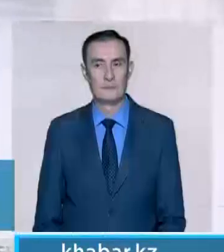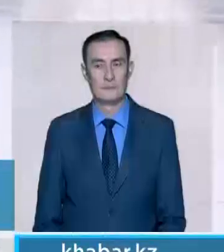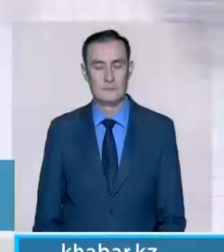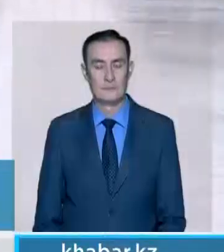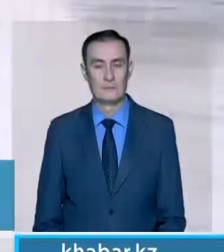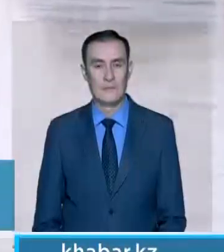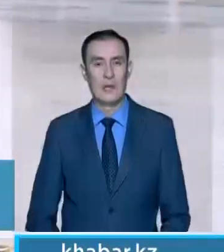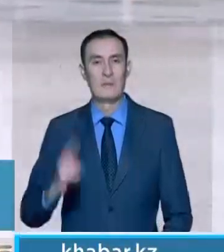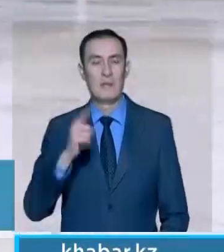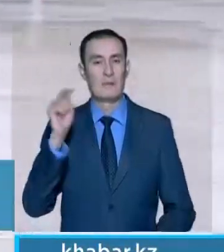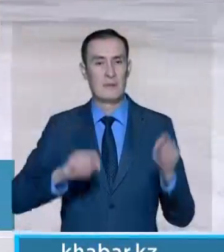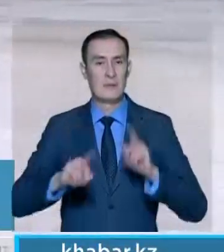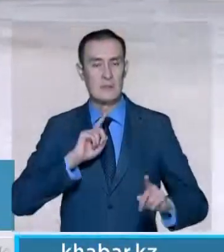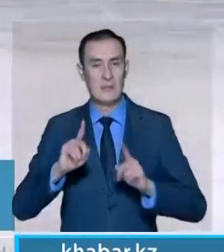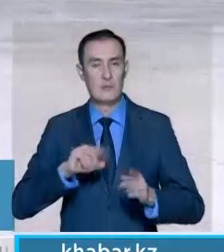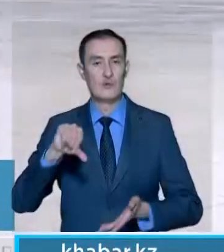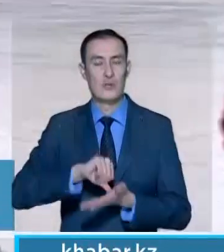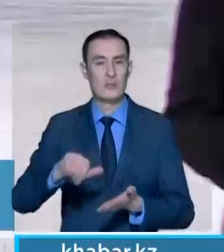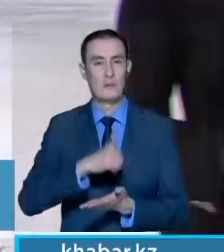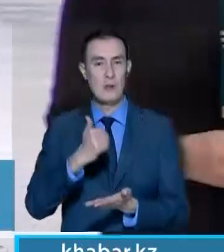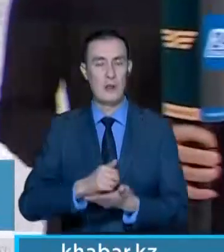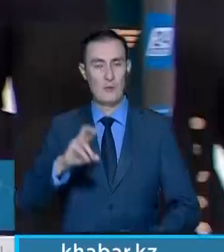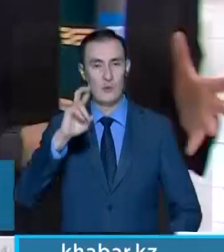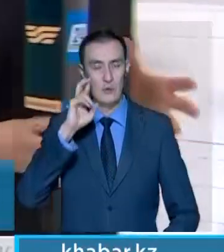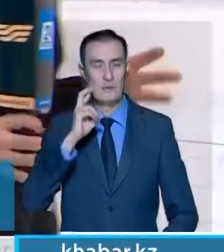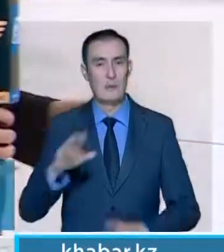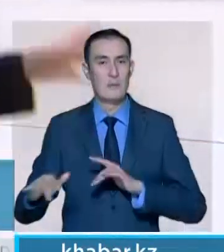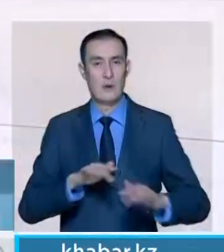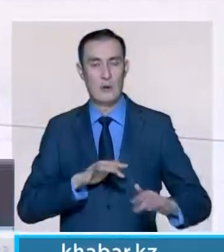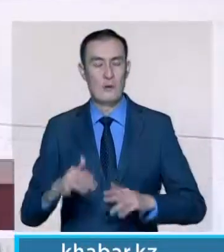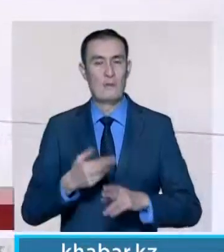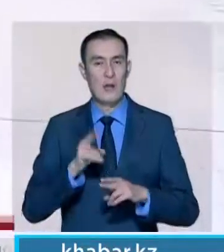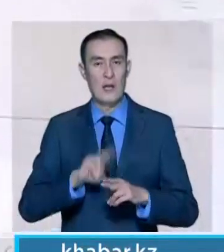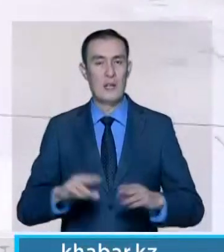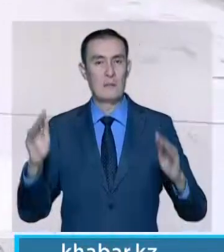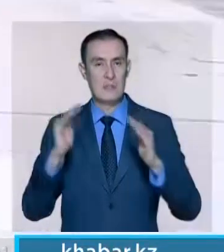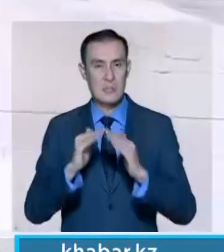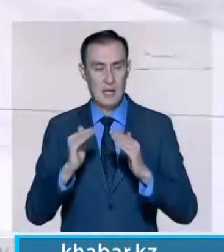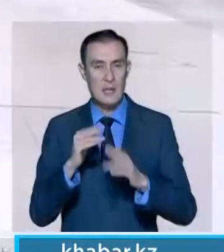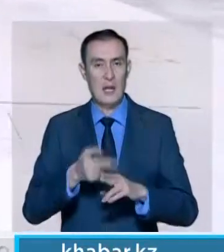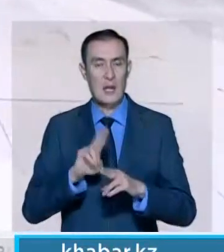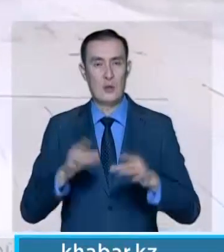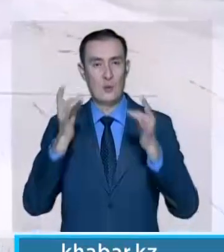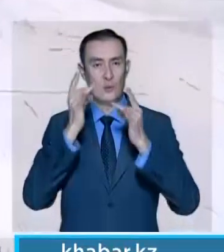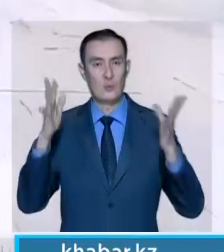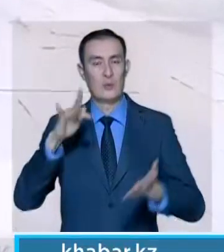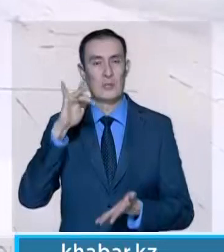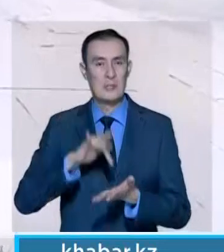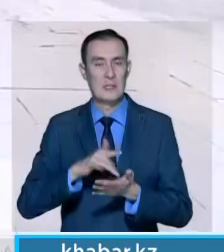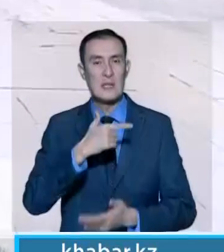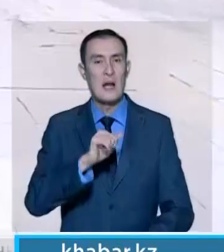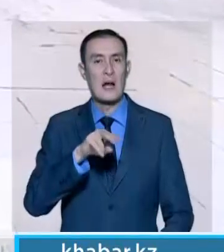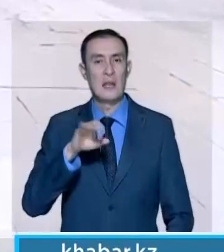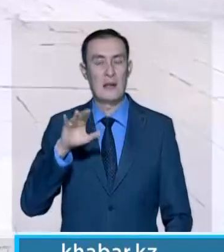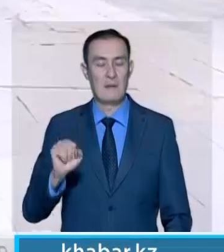Это первый саммит СПЕКа с участием глав государств, и проходит он в этом здании. Это культурный центр Гейдара